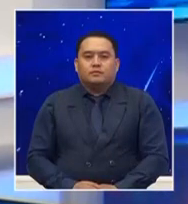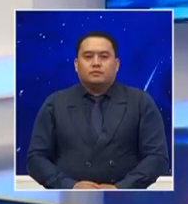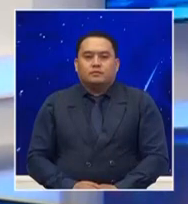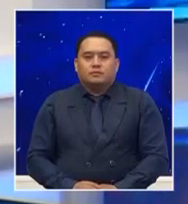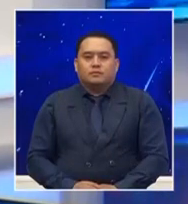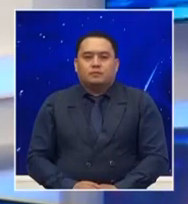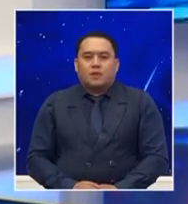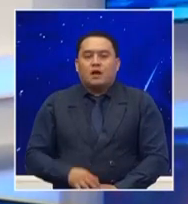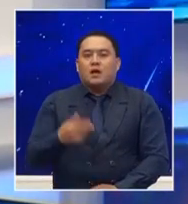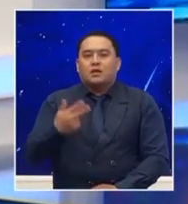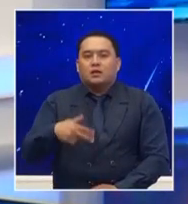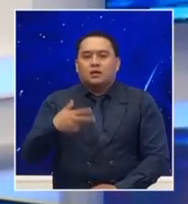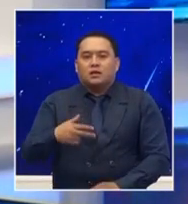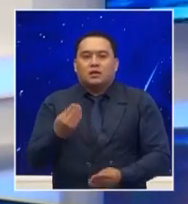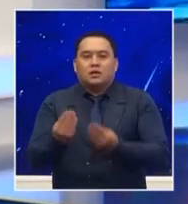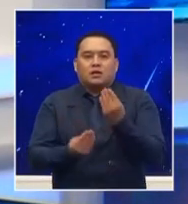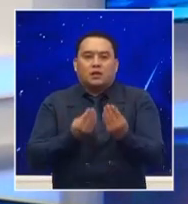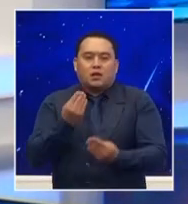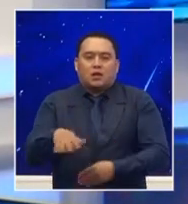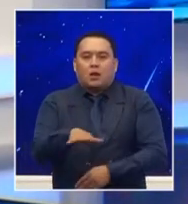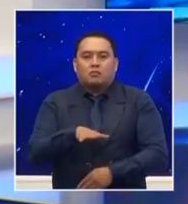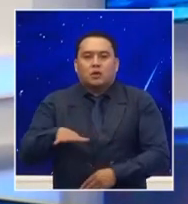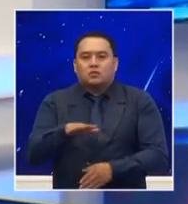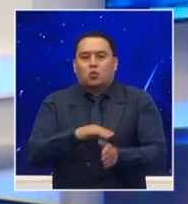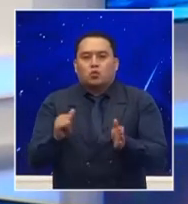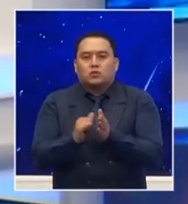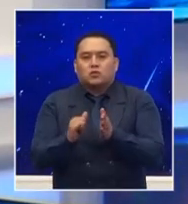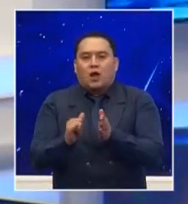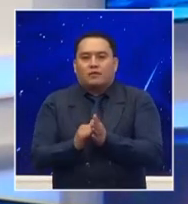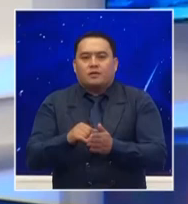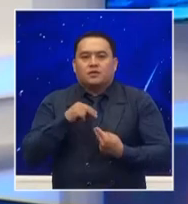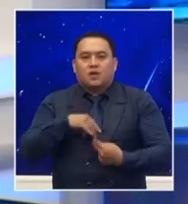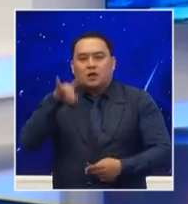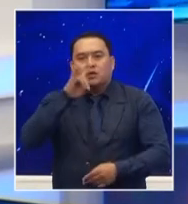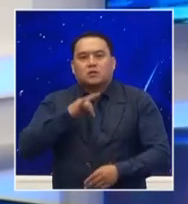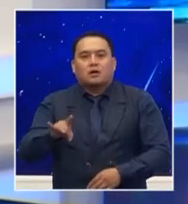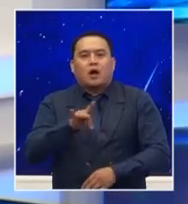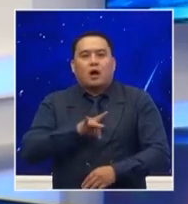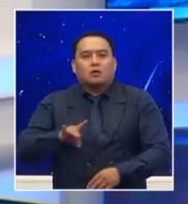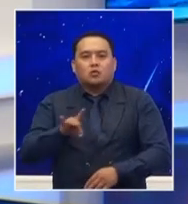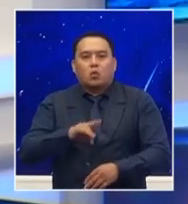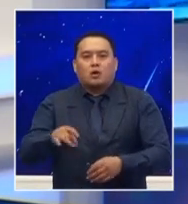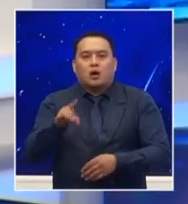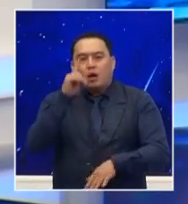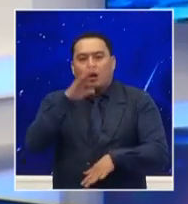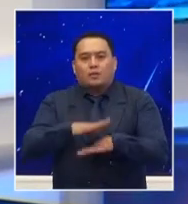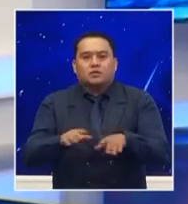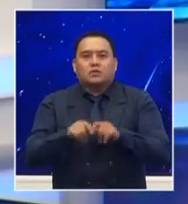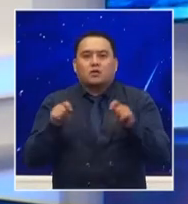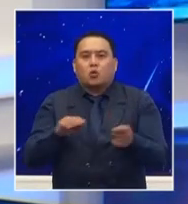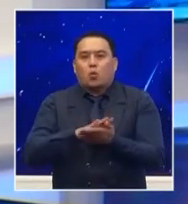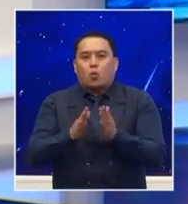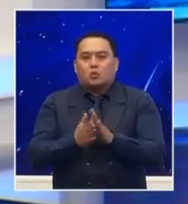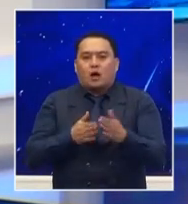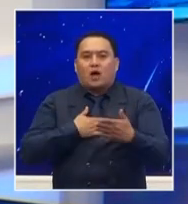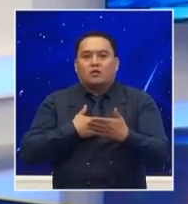На радость детям более 30 детских площадок в этом году установили в Ембиши-Казахском районе. Как отметили в районном акимате, создание условий